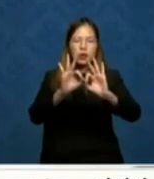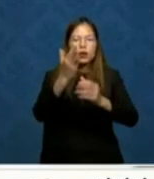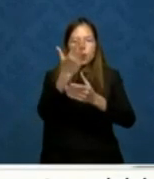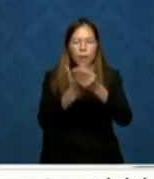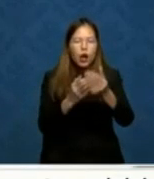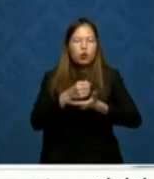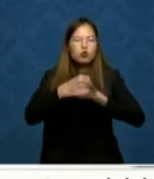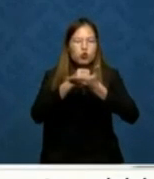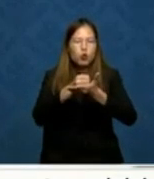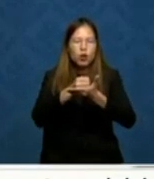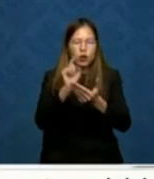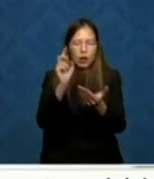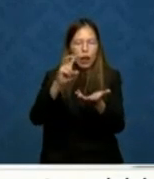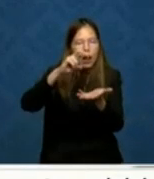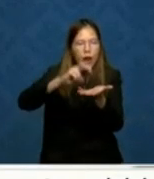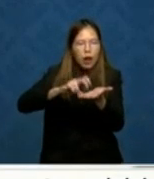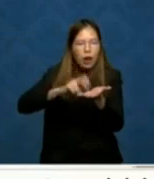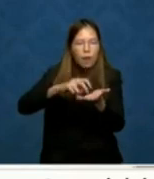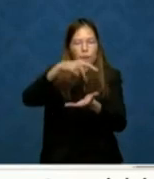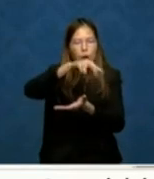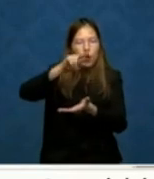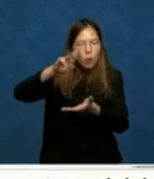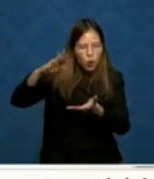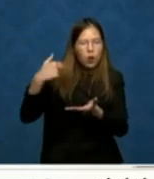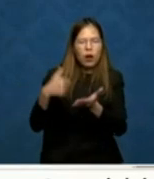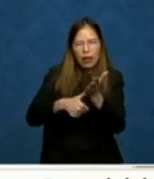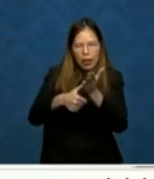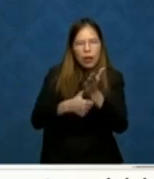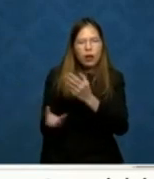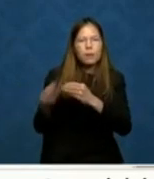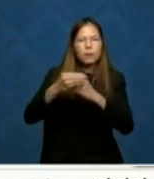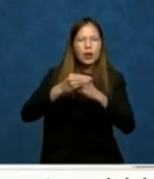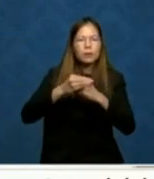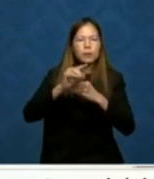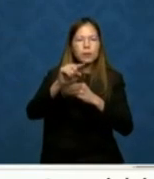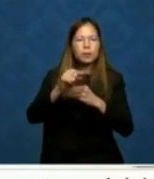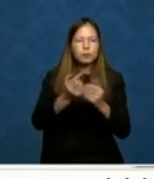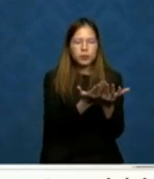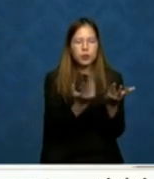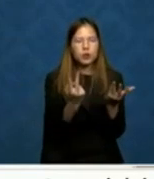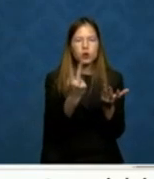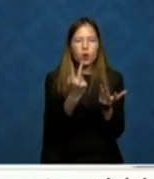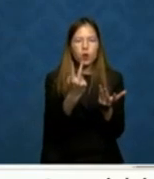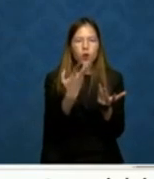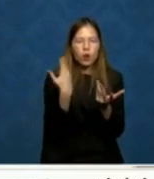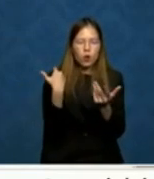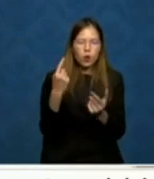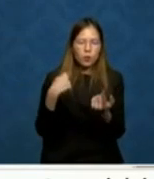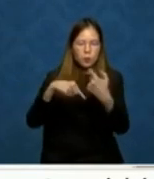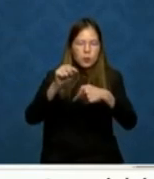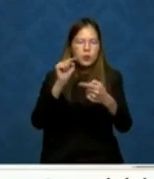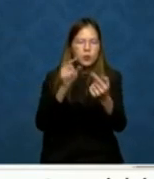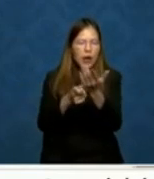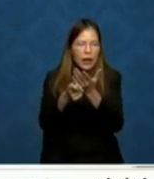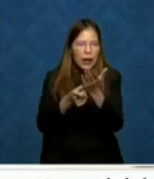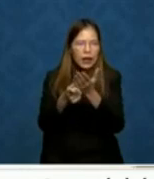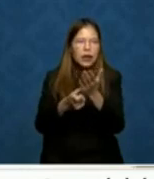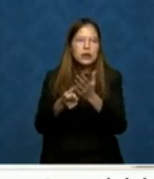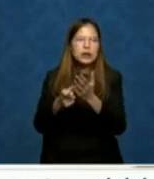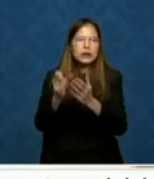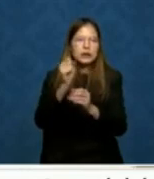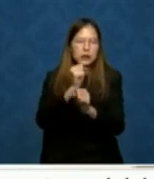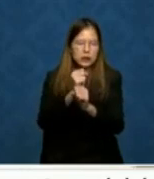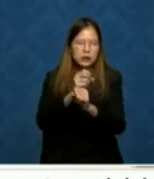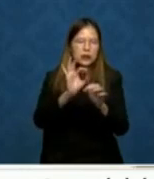กันในการรับหลักการร่างพระราชบัญญัติแก้ไขเพิ่มเติมประมวลกฎหมายอาญาทั้ง2ฉบับเพื่อนําไปสู่การแก้ไขในเชิงร